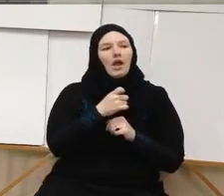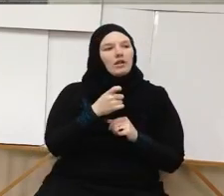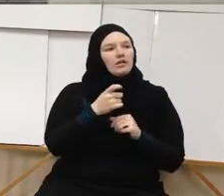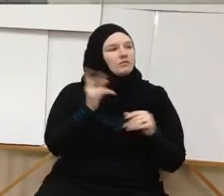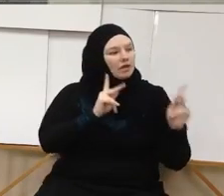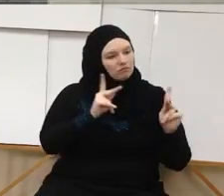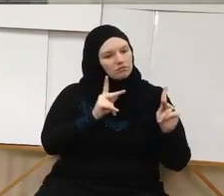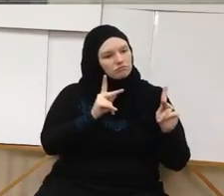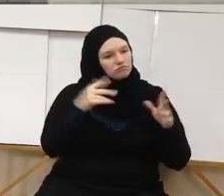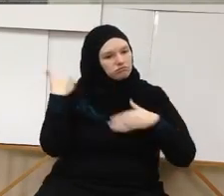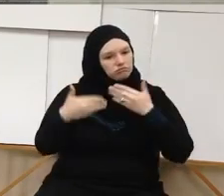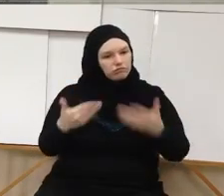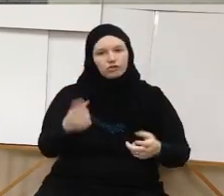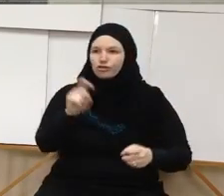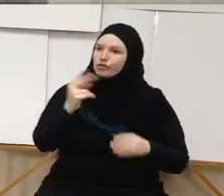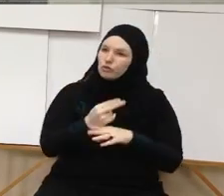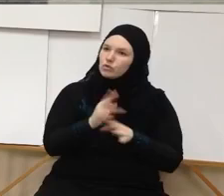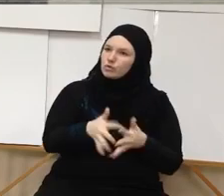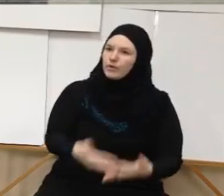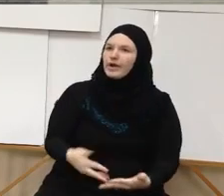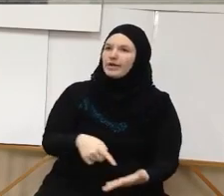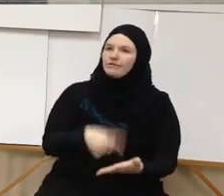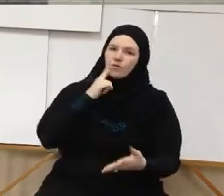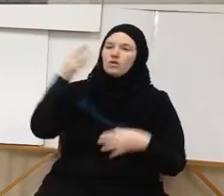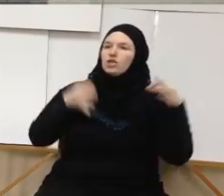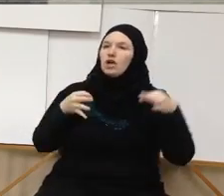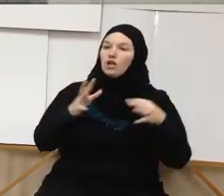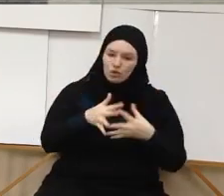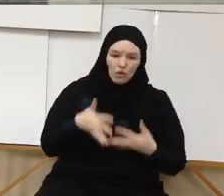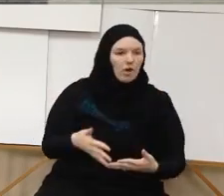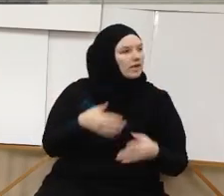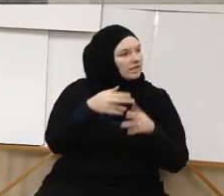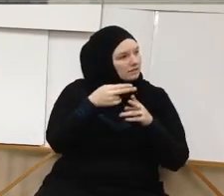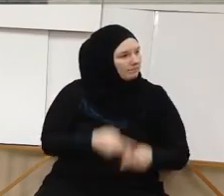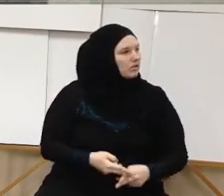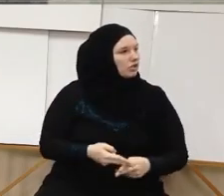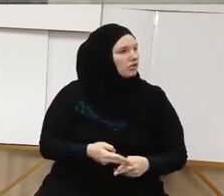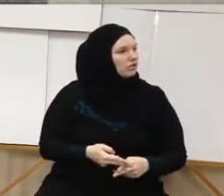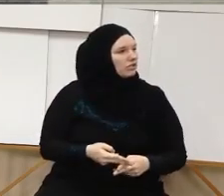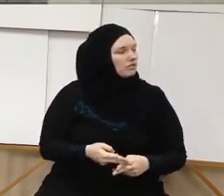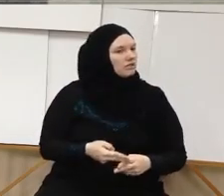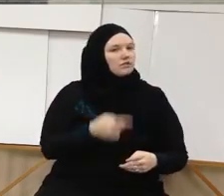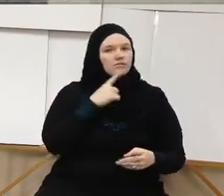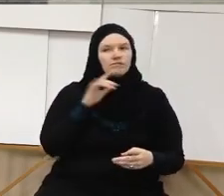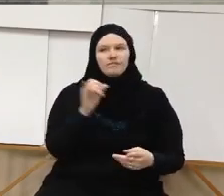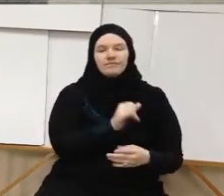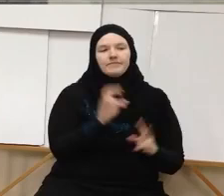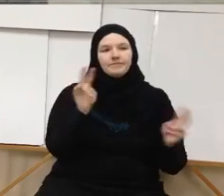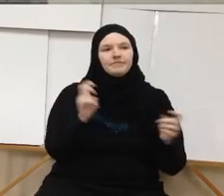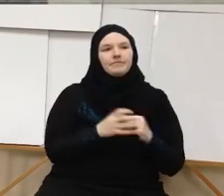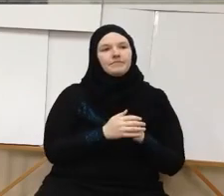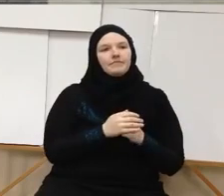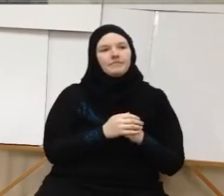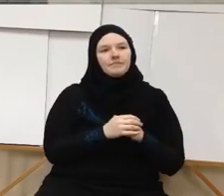Quran as the judge. And the Quran is mentioned in this context, بِالْحَقِّ مُصَدِّقًا